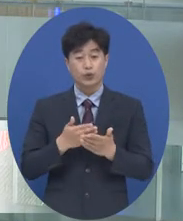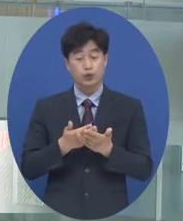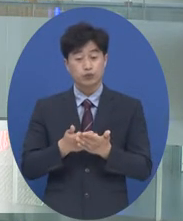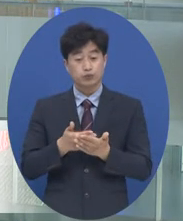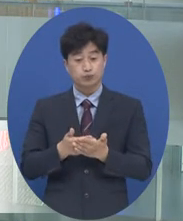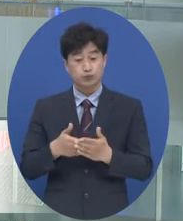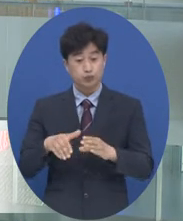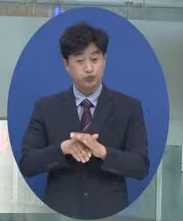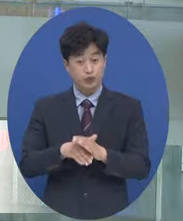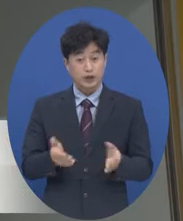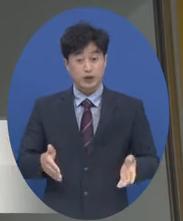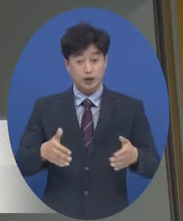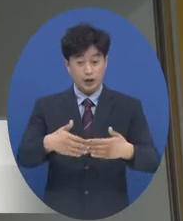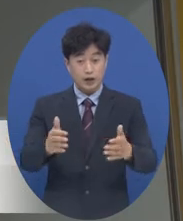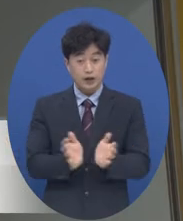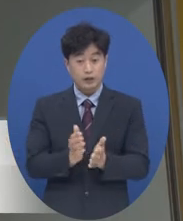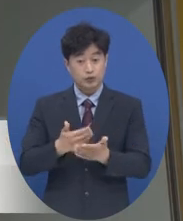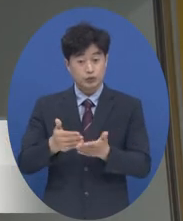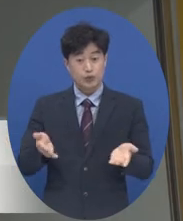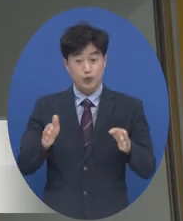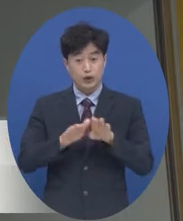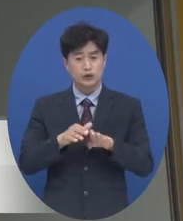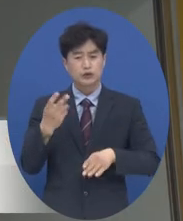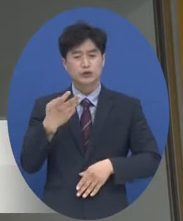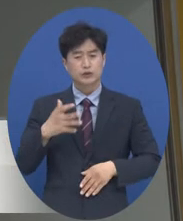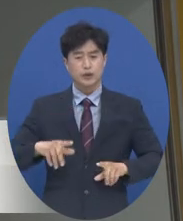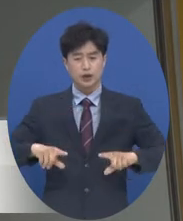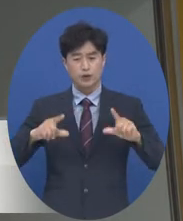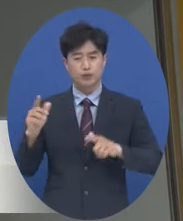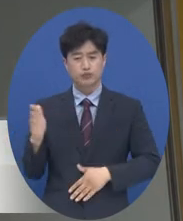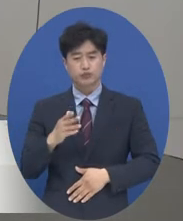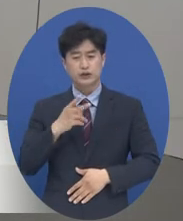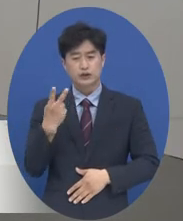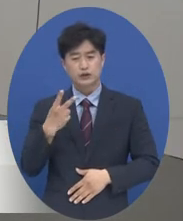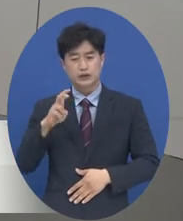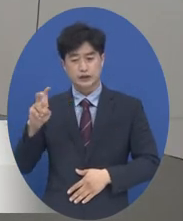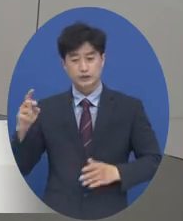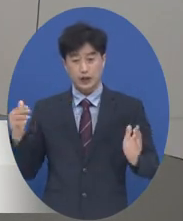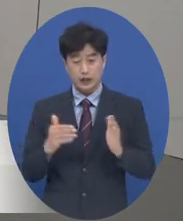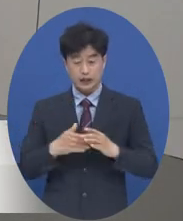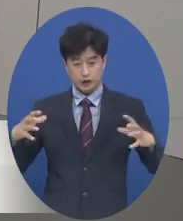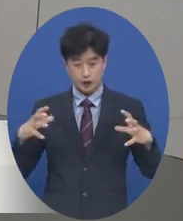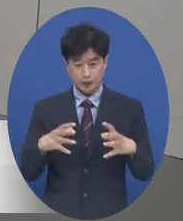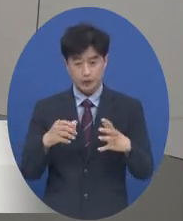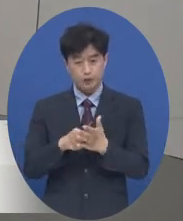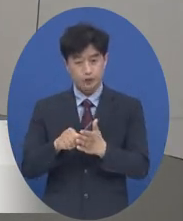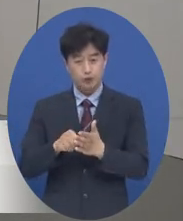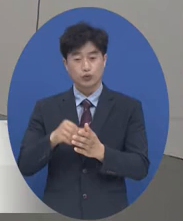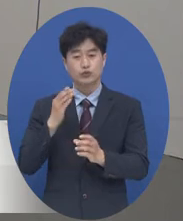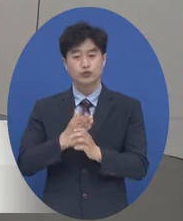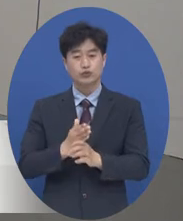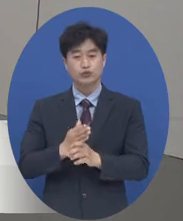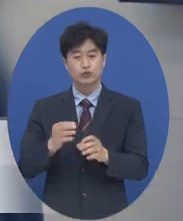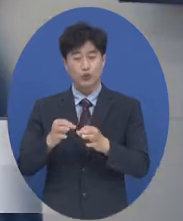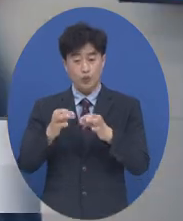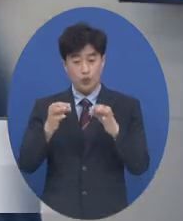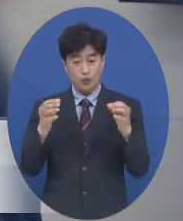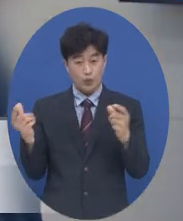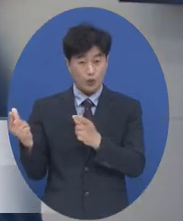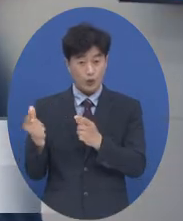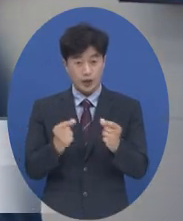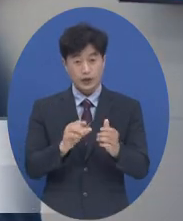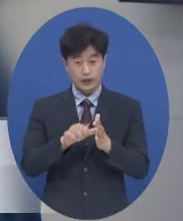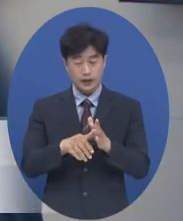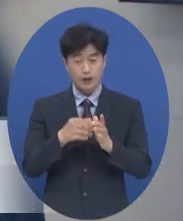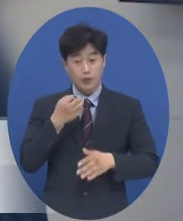경기문화재단 경기도미술관이 2018년부터 2020년까지 수집한 작품 중 동시대성을 보여줄 수